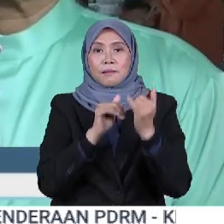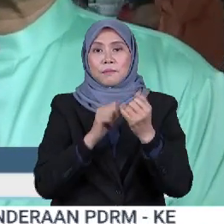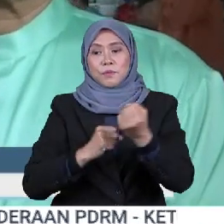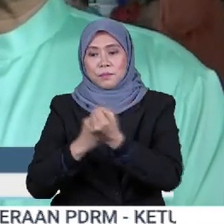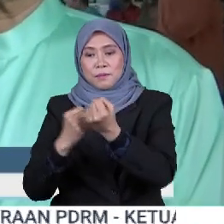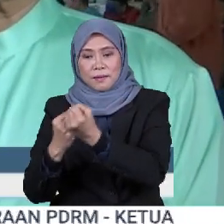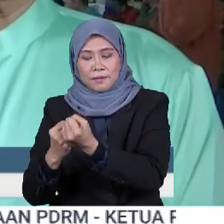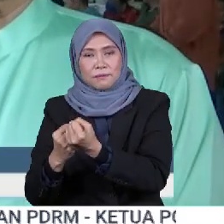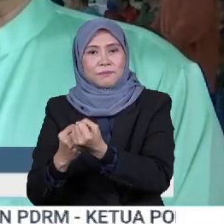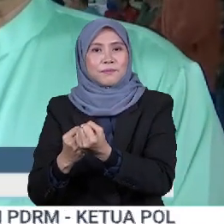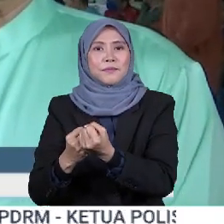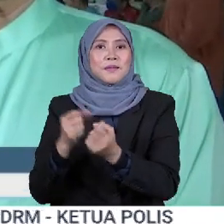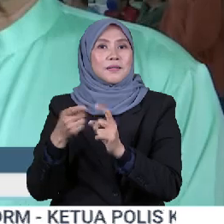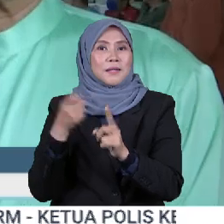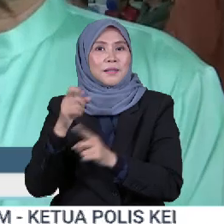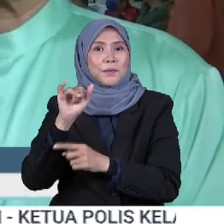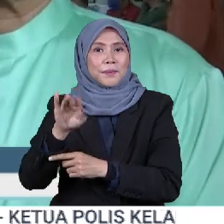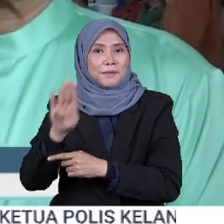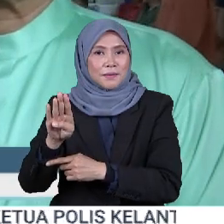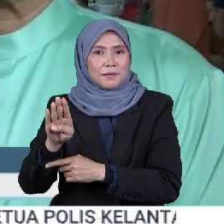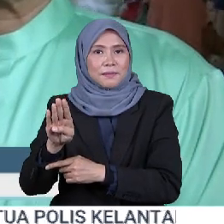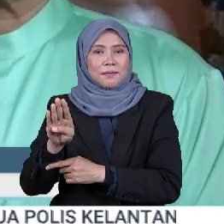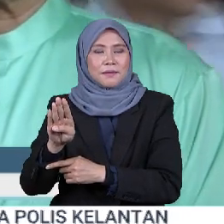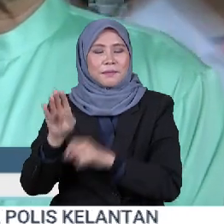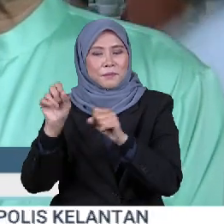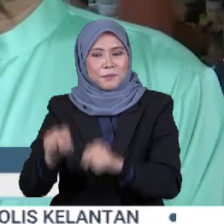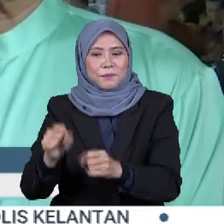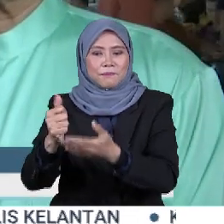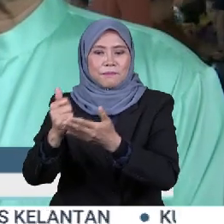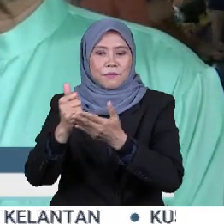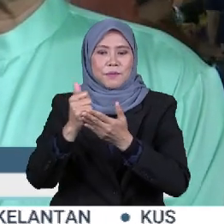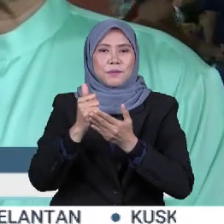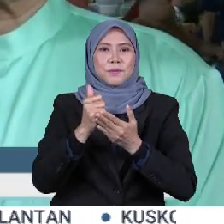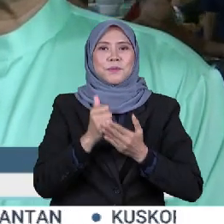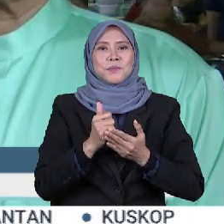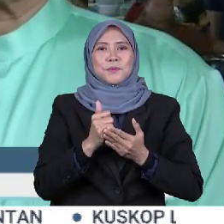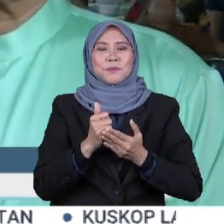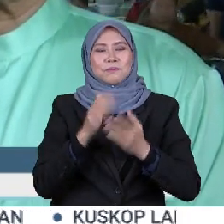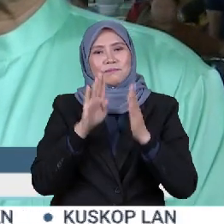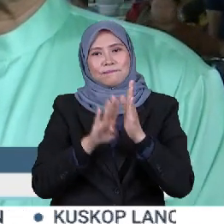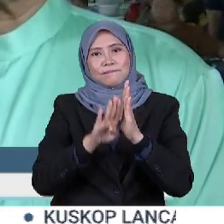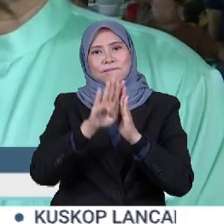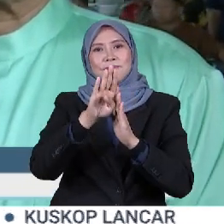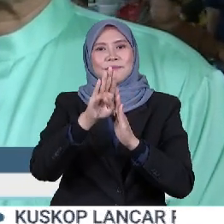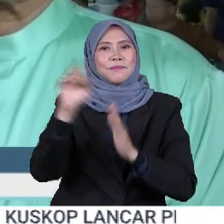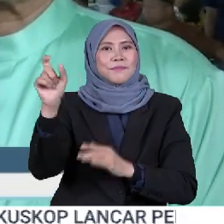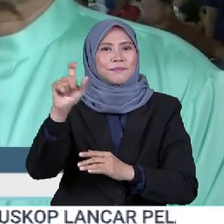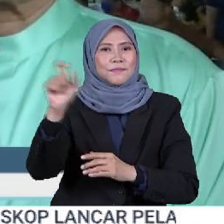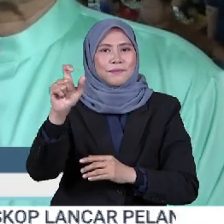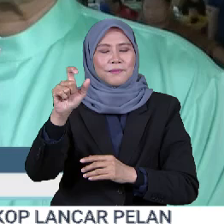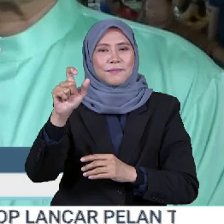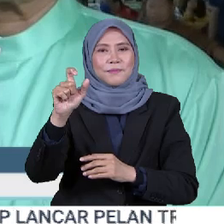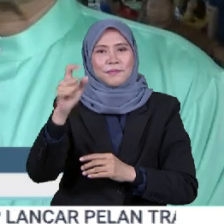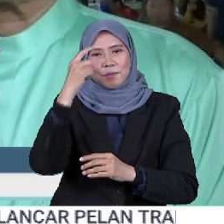oleh YB dapat membantu meningkatkan syiar Islam dalam kalangan